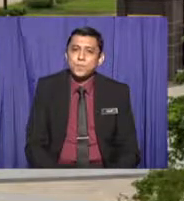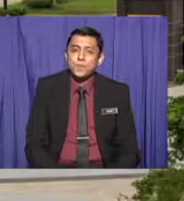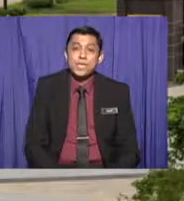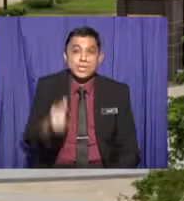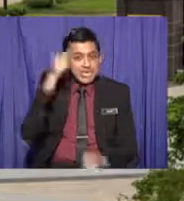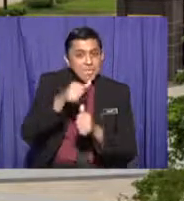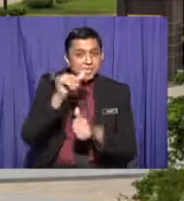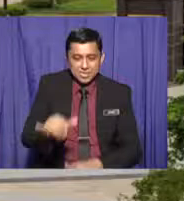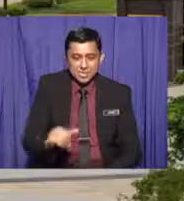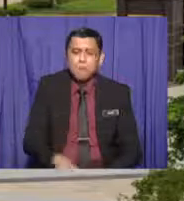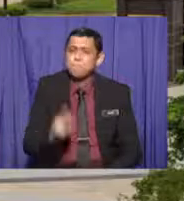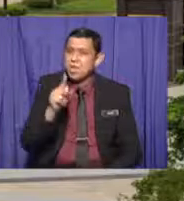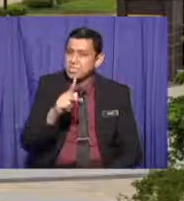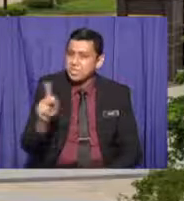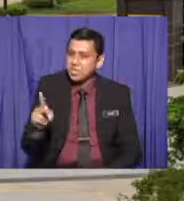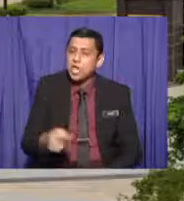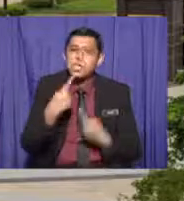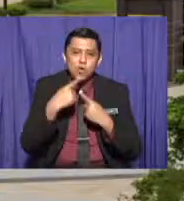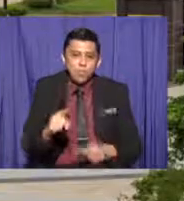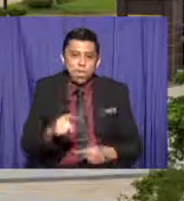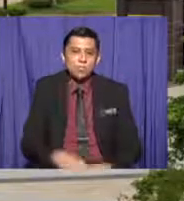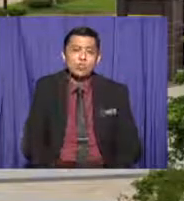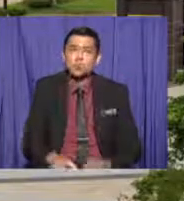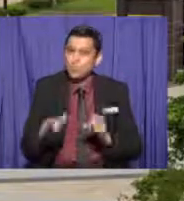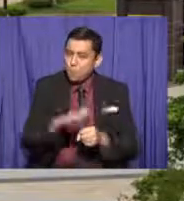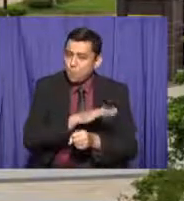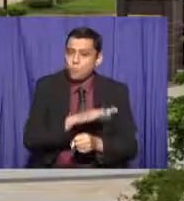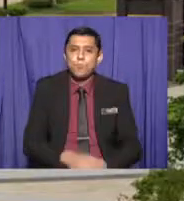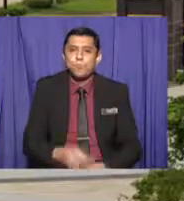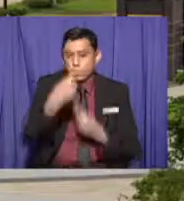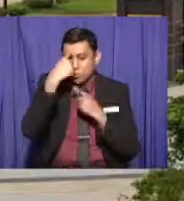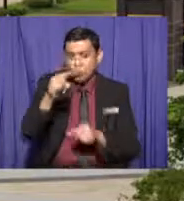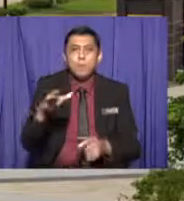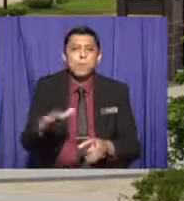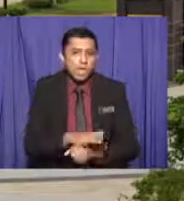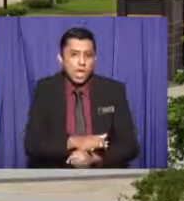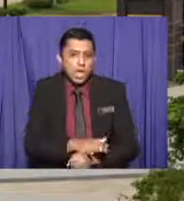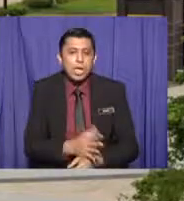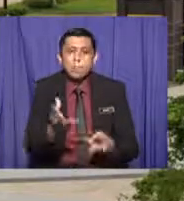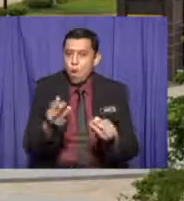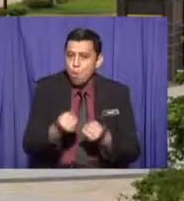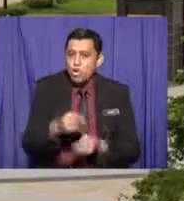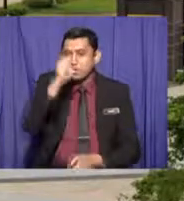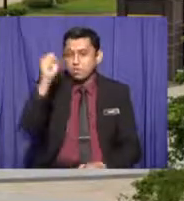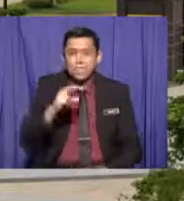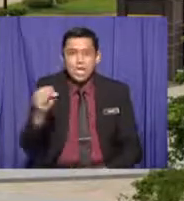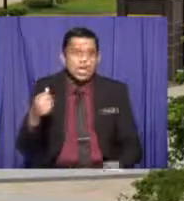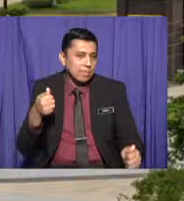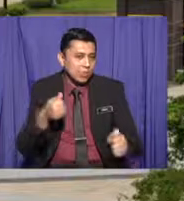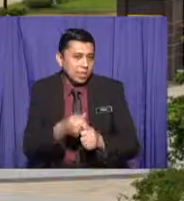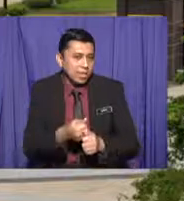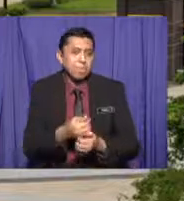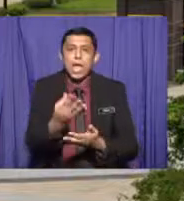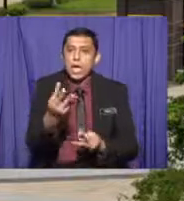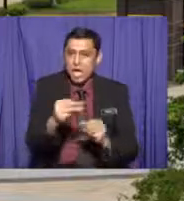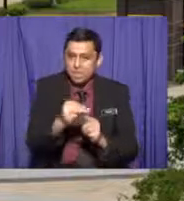Ingat ya, pastikan jawapan anda cukup untuk memenuhi kehendak soalan mengikut agihan